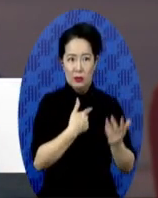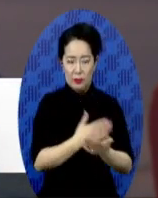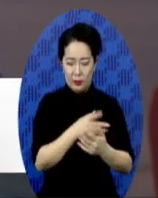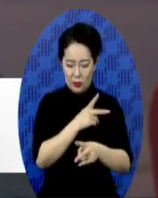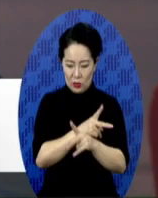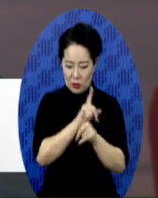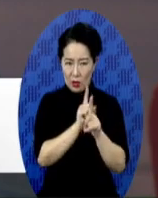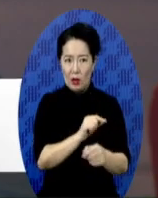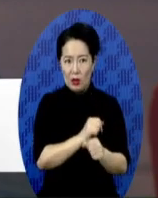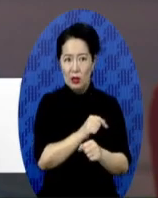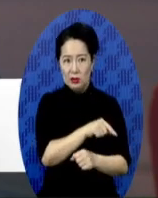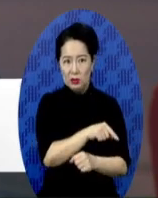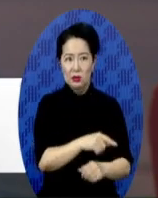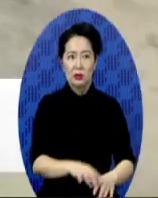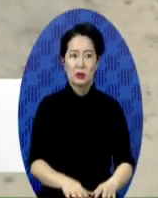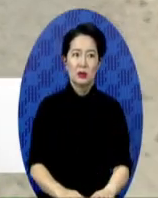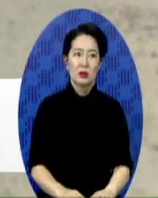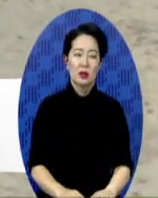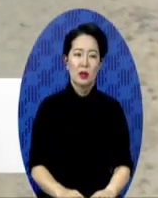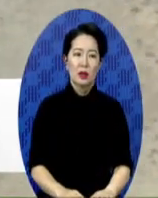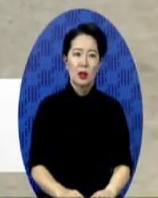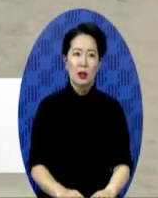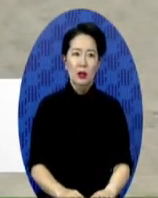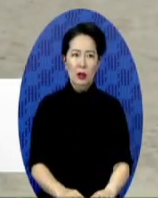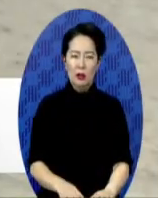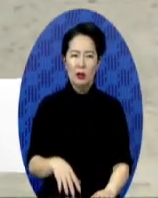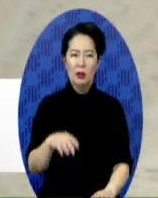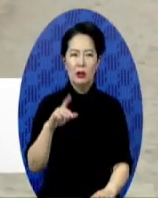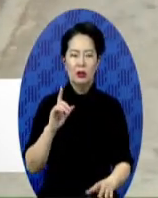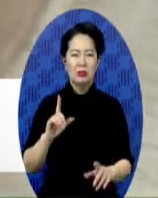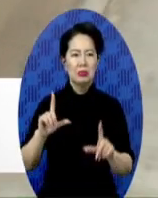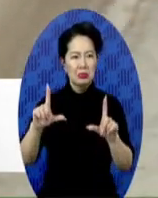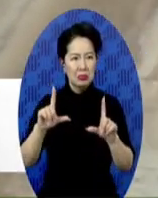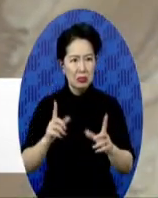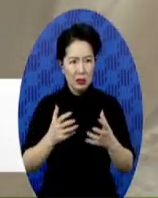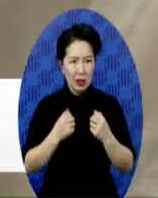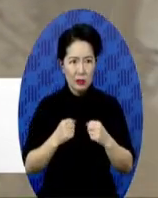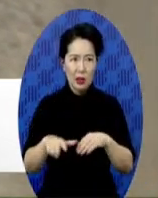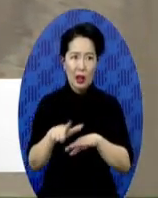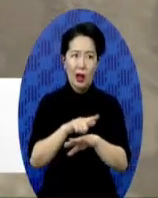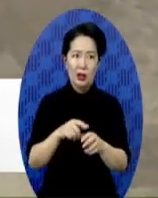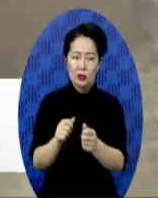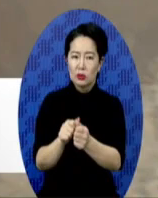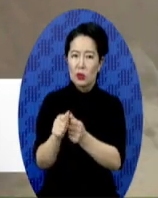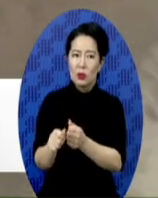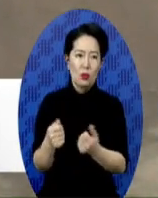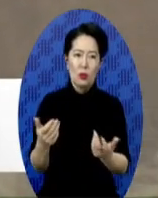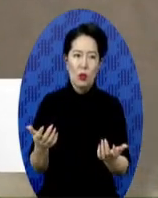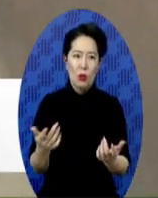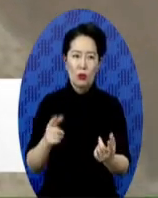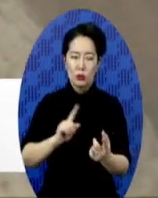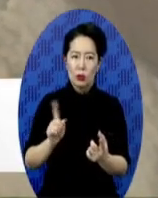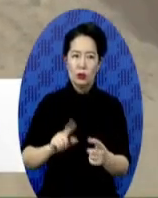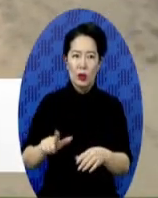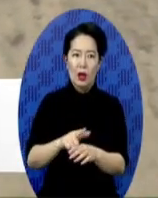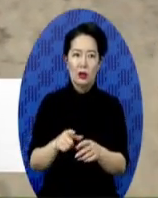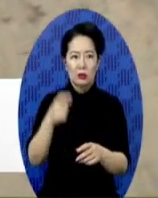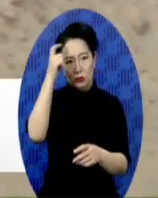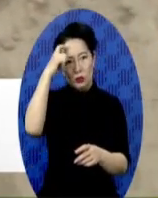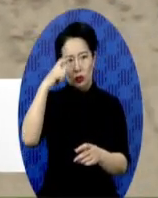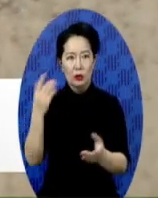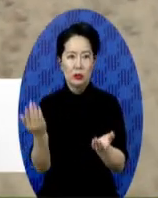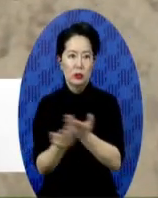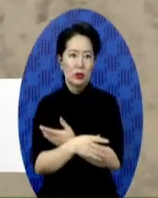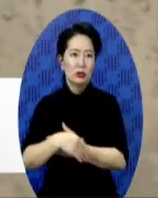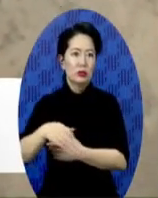хуулийн дагуу ажиллаж байгаа гэж хэлж болно. Лиценз эзэмшигч хэрнээ газрын төлбөрөө өгдөггүй бүр зөвшөөрөлтэй талбайгаа түрээслэх өөр